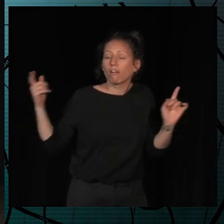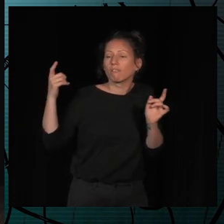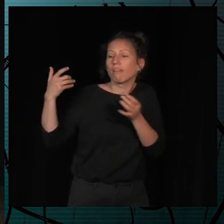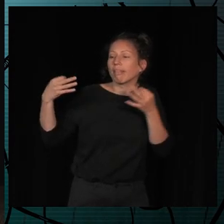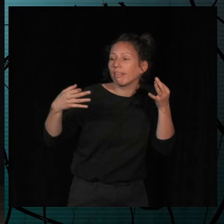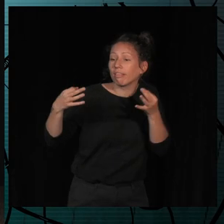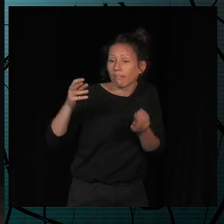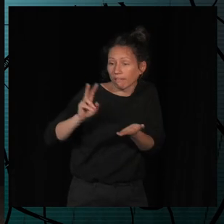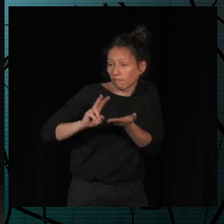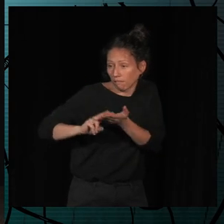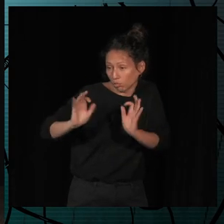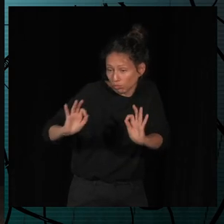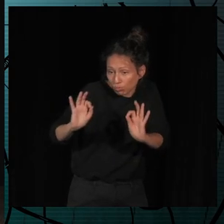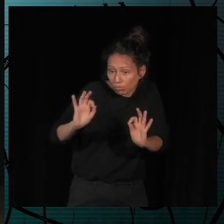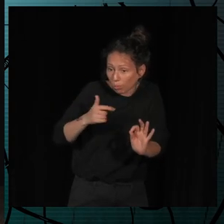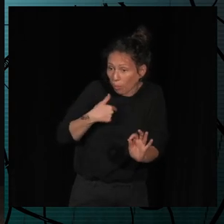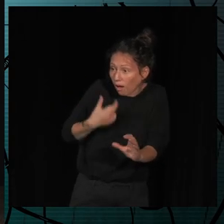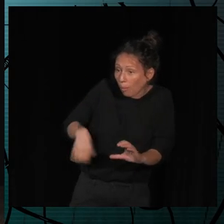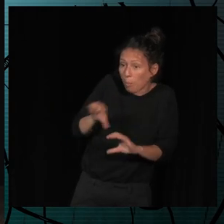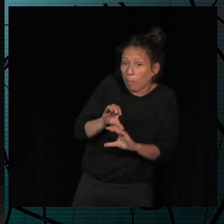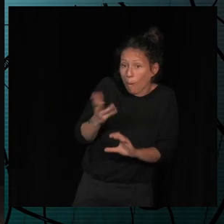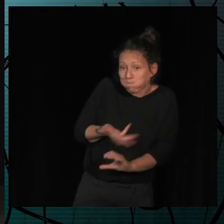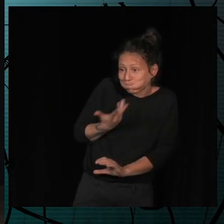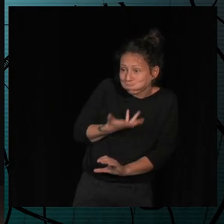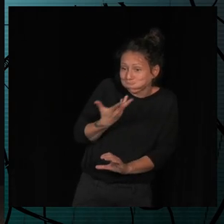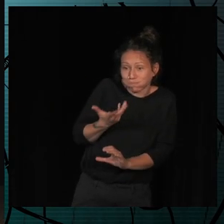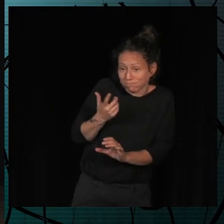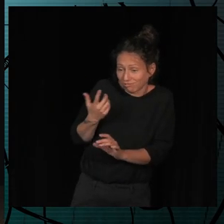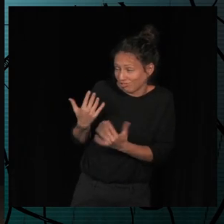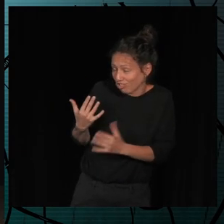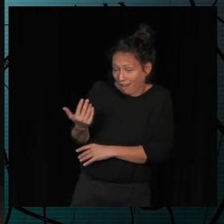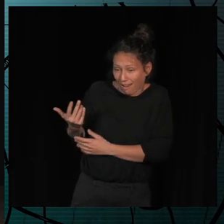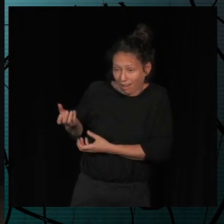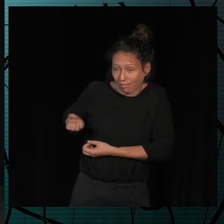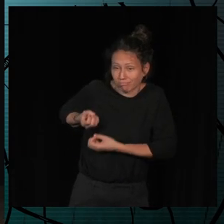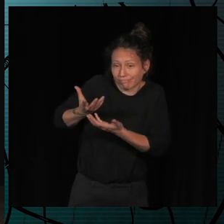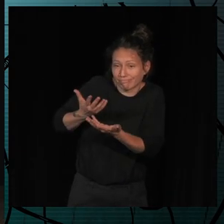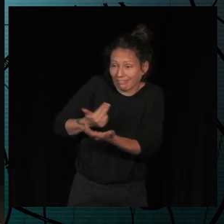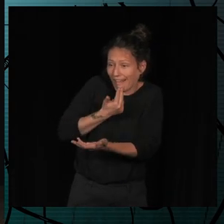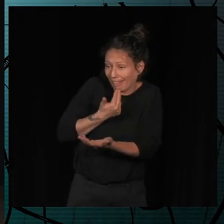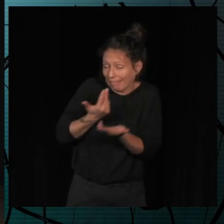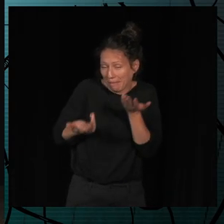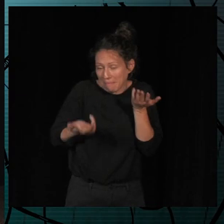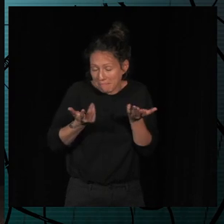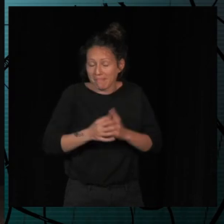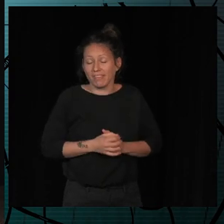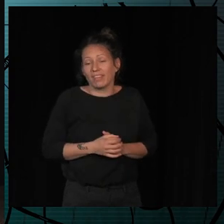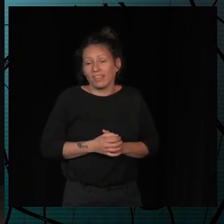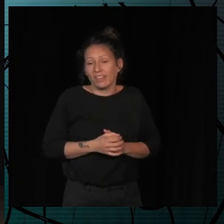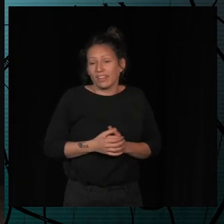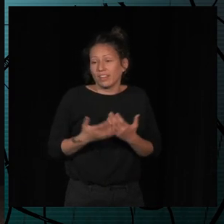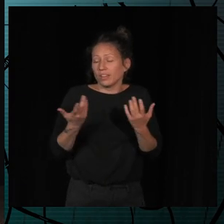que que rajouter à cette qualité de réponse peu de choses mais effectivement la